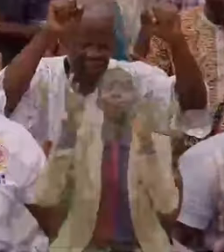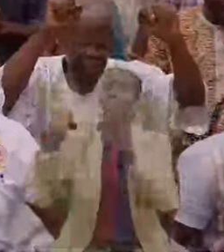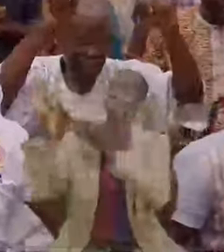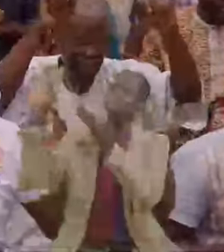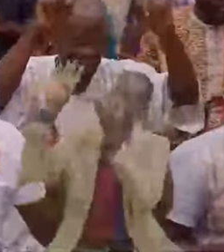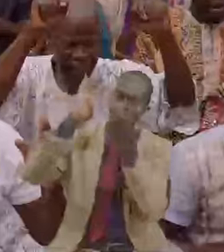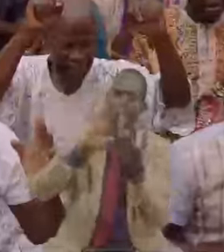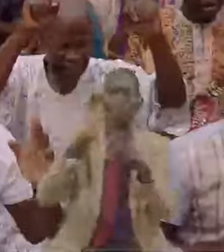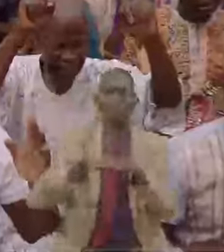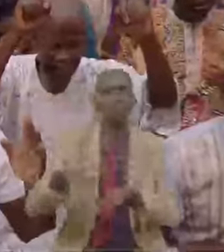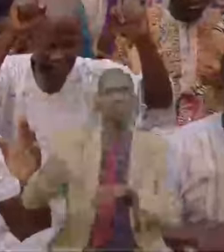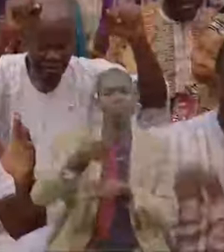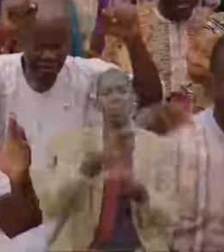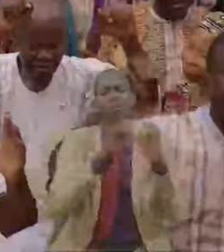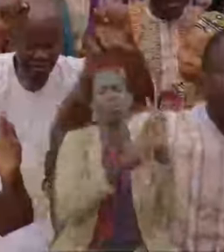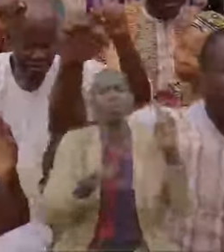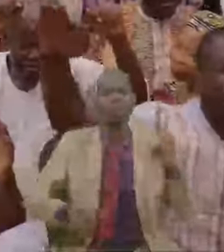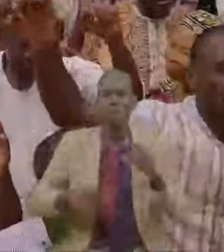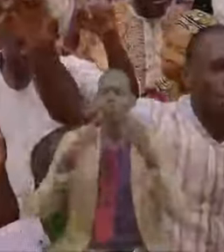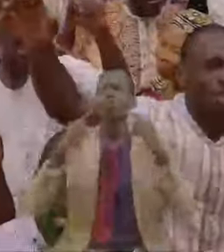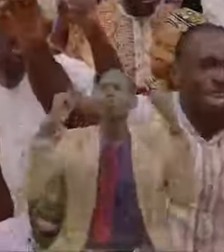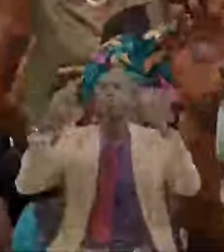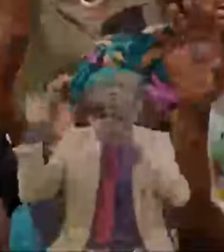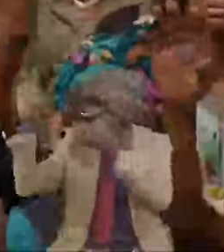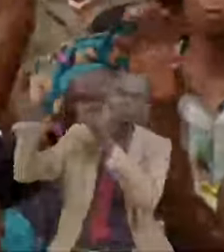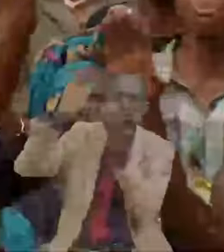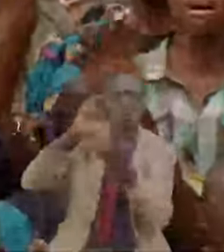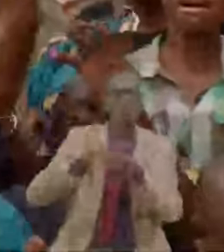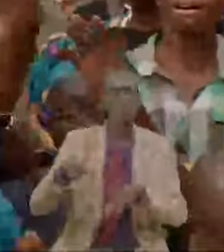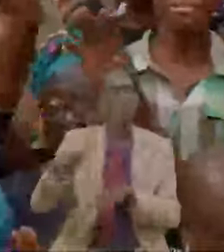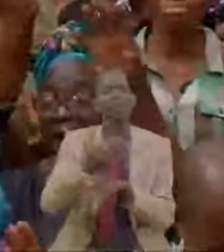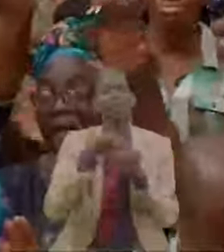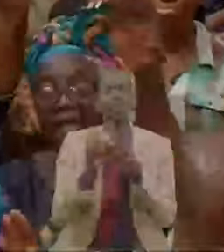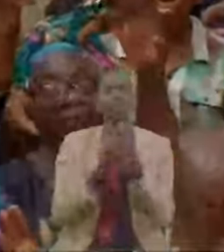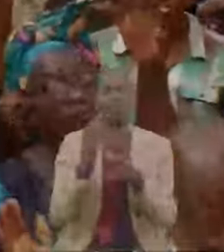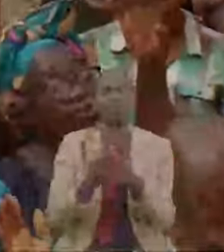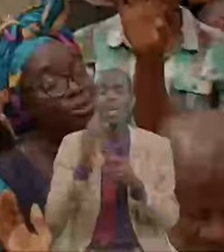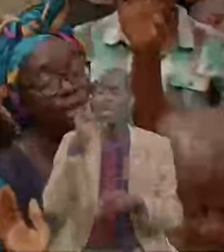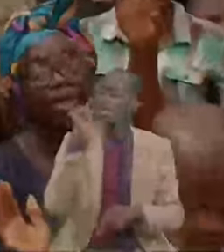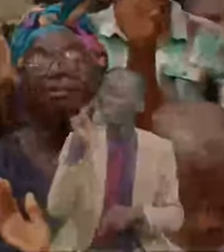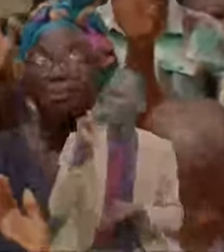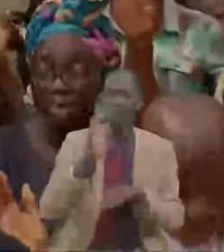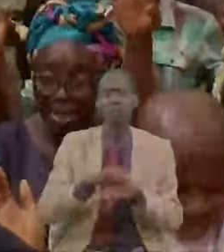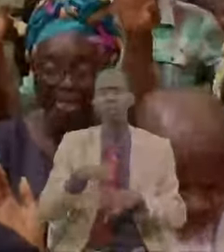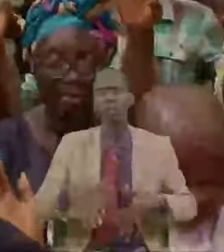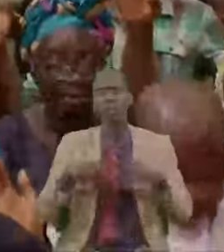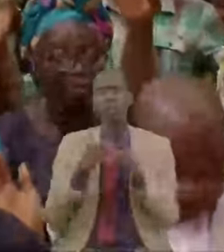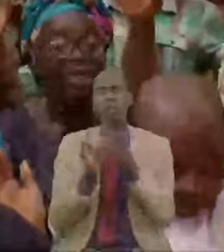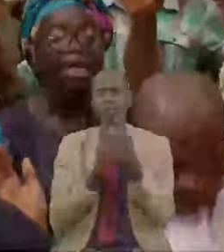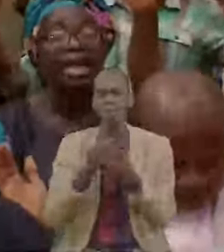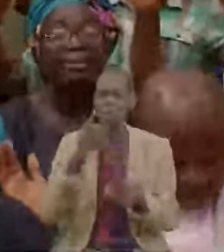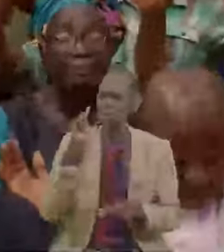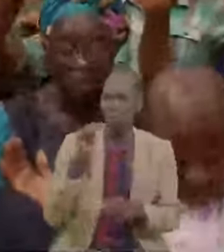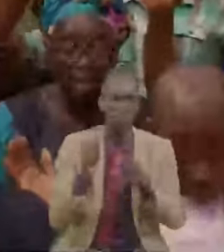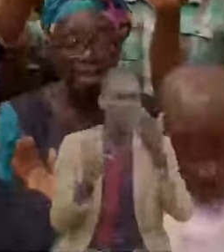victoire. Seigneur, la percée, répands la percée. Les témoignages sont là-bas. Les témoignages en